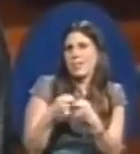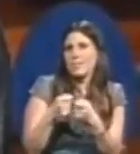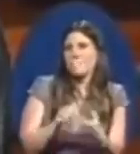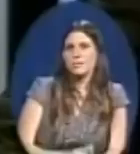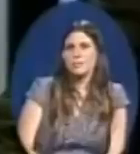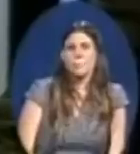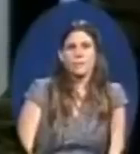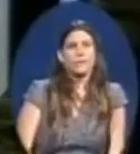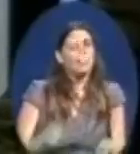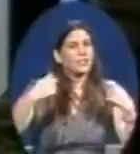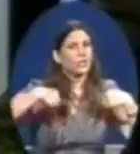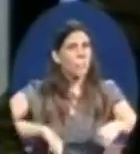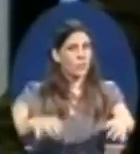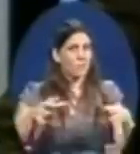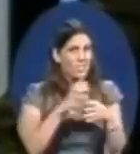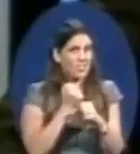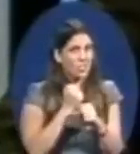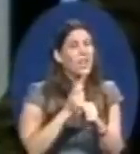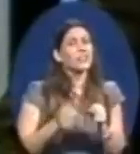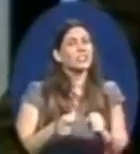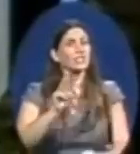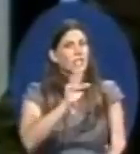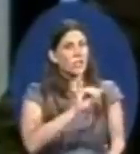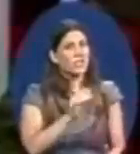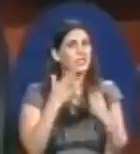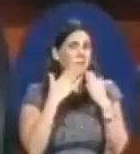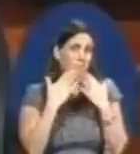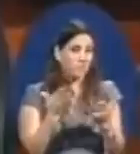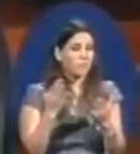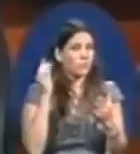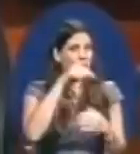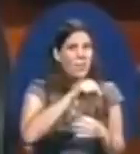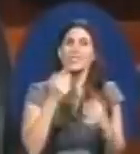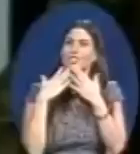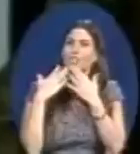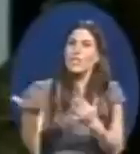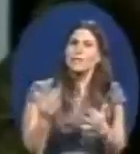יושב ראש מפלגת העבודה, חברת הכנסת שלי יחימוביץ', אני מודה לך שבאת לכאן. תודה, אראל.